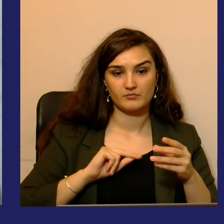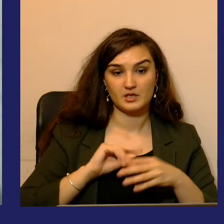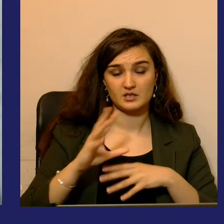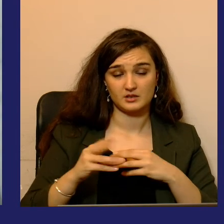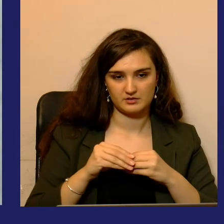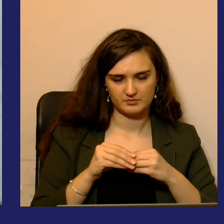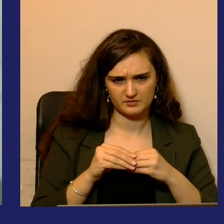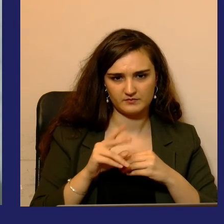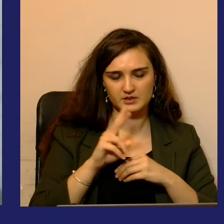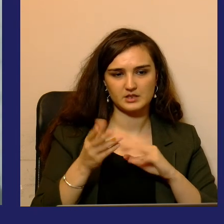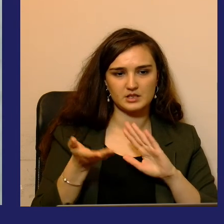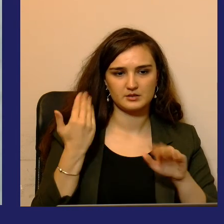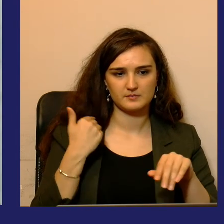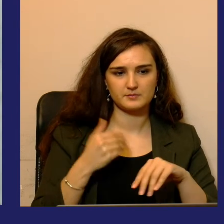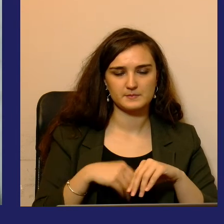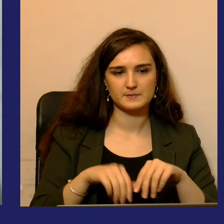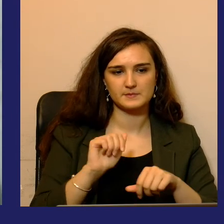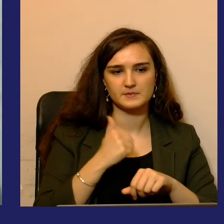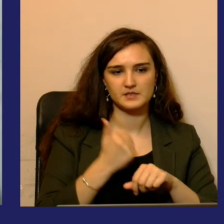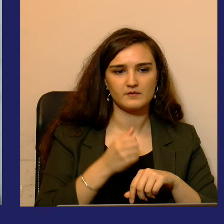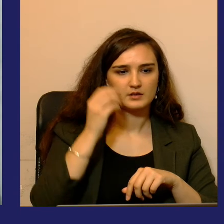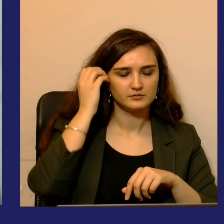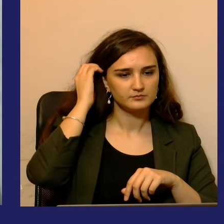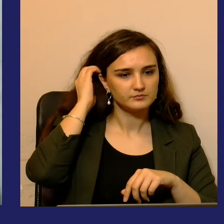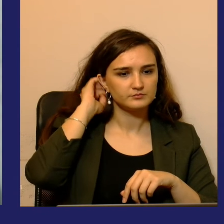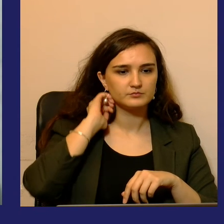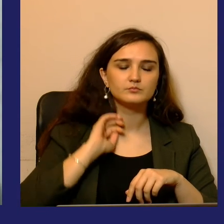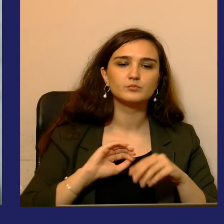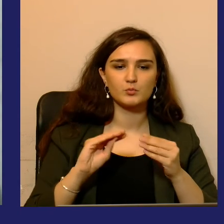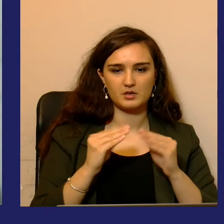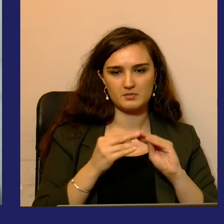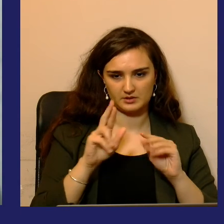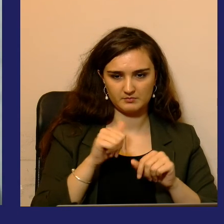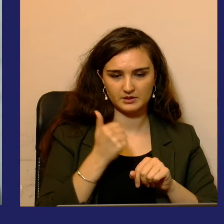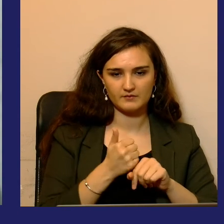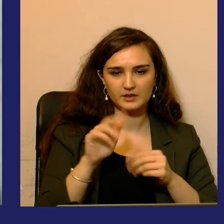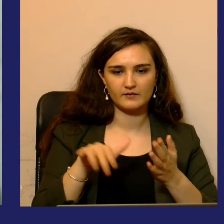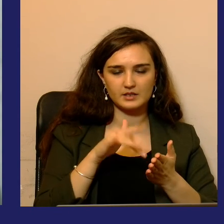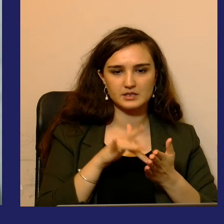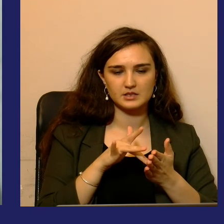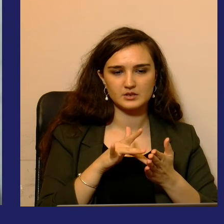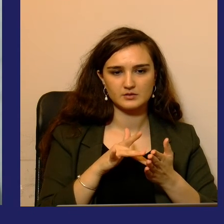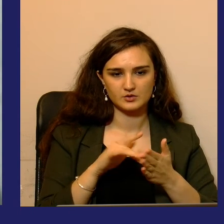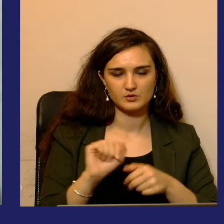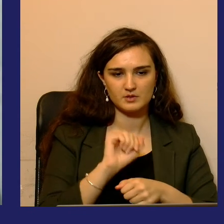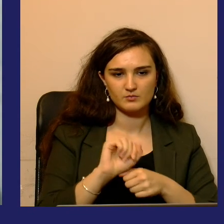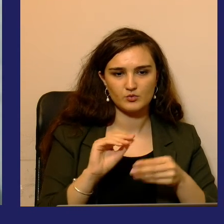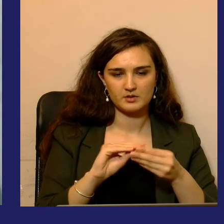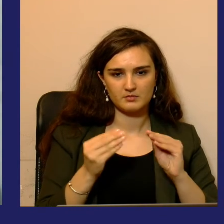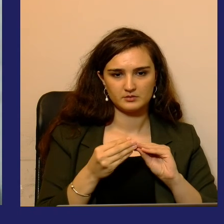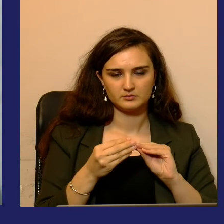პარტნიორებად გახო ის, ვისაც ადრე მთავარ პრობლემად და მთავარ ქვეყნის მთავარ შემაფერხებელ